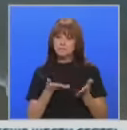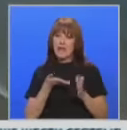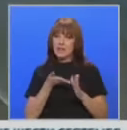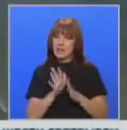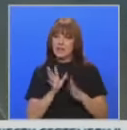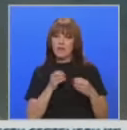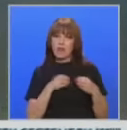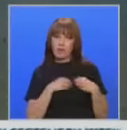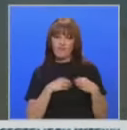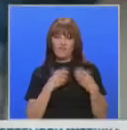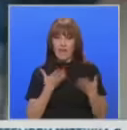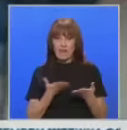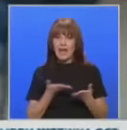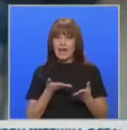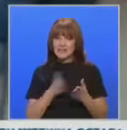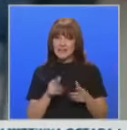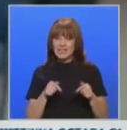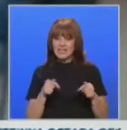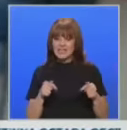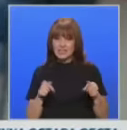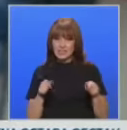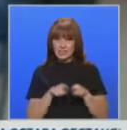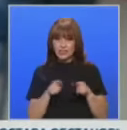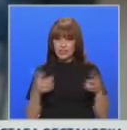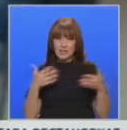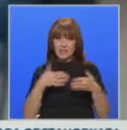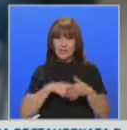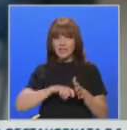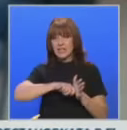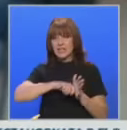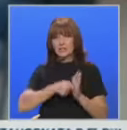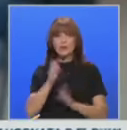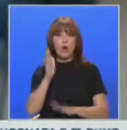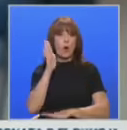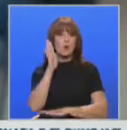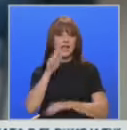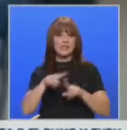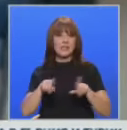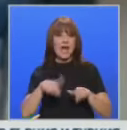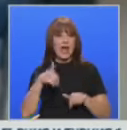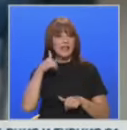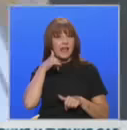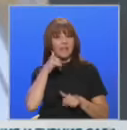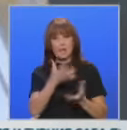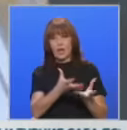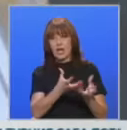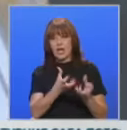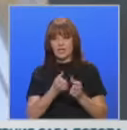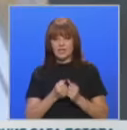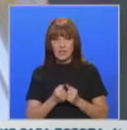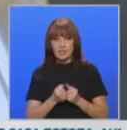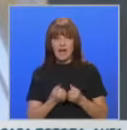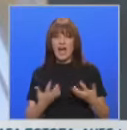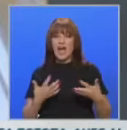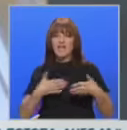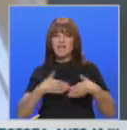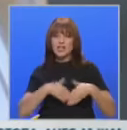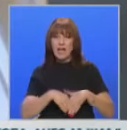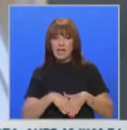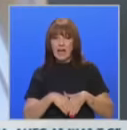на Черноморието. Още същата вечер обаче била заключена в хотелска стая, а телефонът ѝ бил взет. Вечерта, в